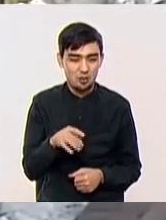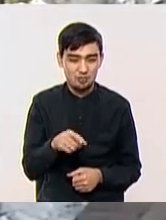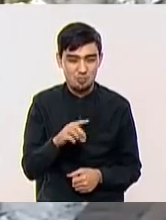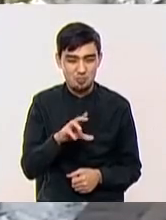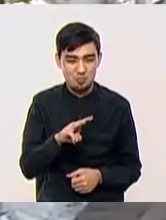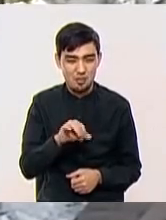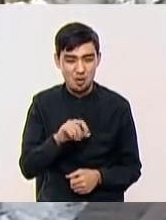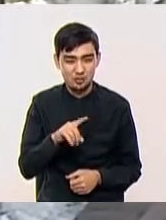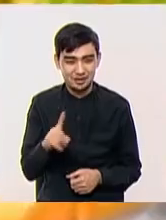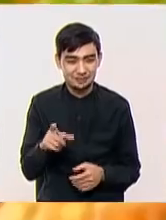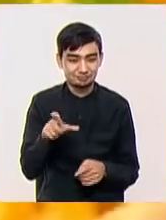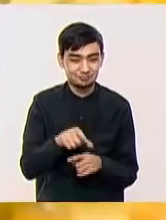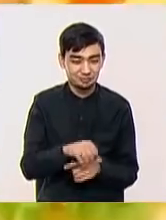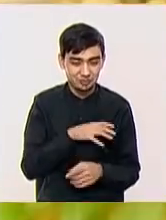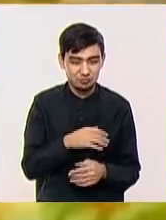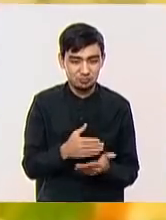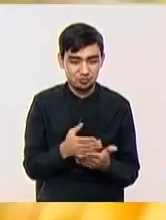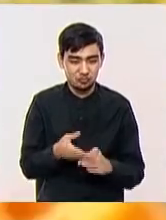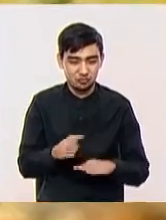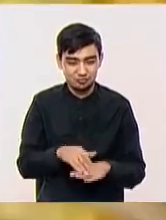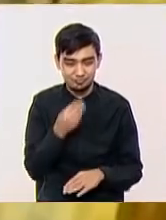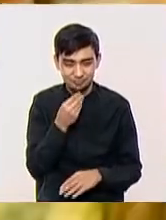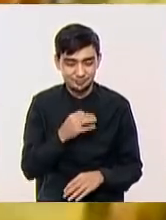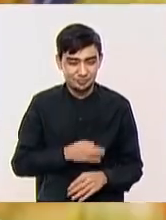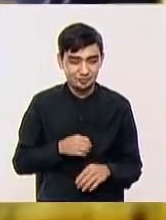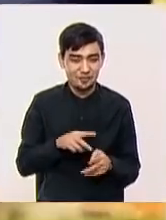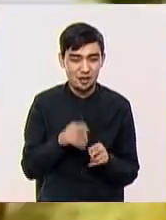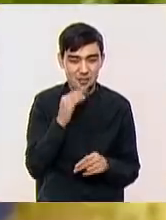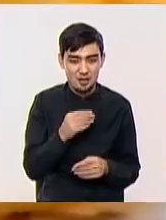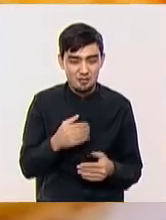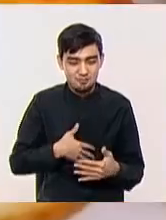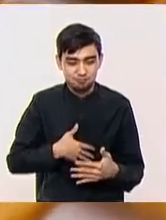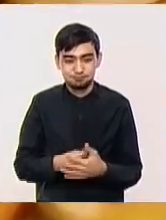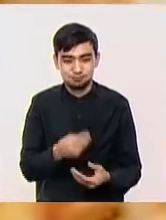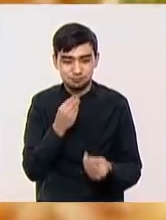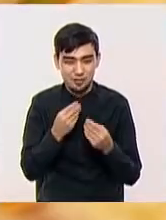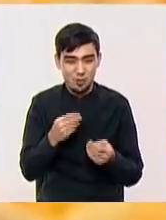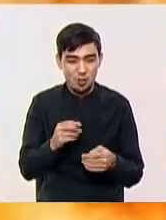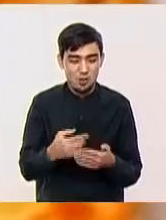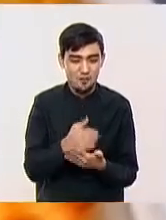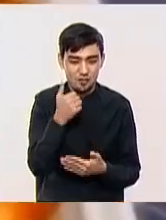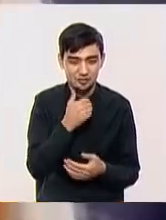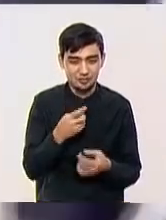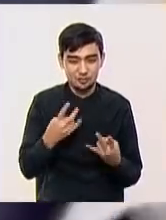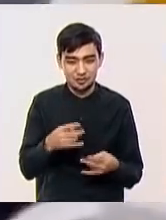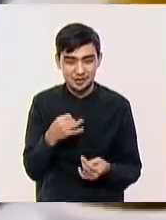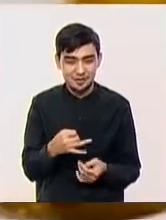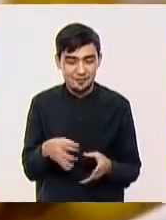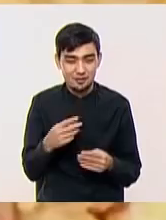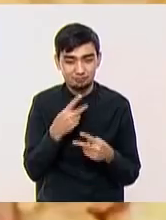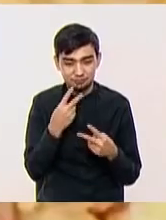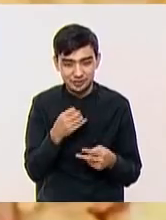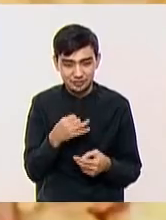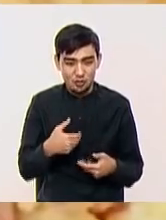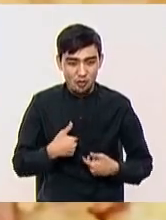ауыр тағамдарды тұтынбауға кеңес береді. Сондай-ақ жаңа жылдық кеште тамақты тойып ішуге болмайтынын айтады. Мерекелік дастарханды күтіп, күні